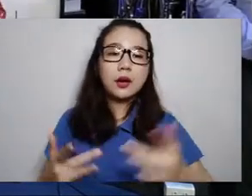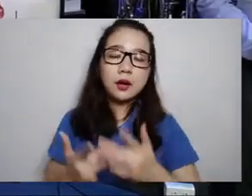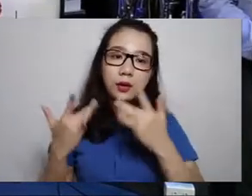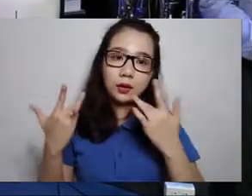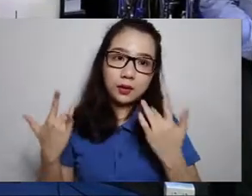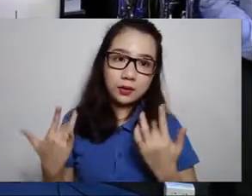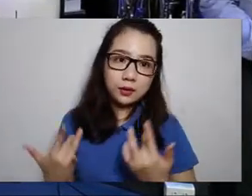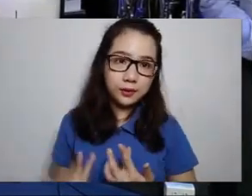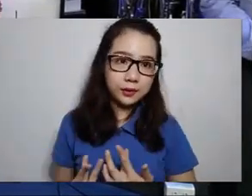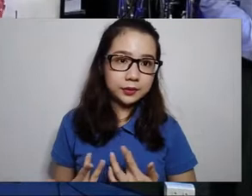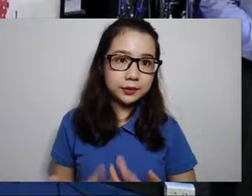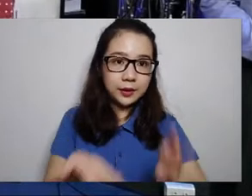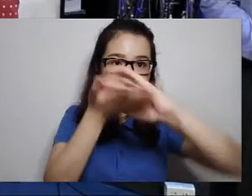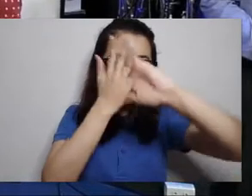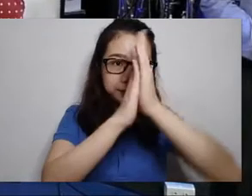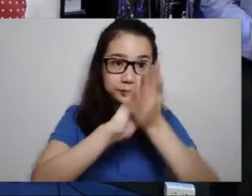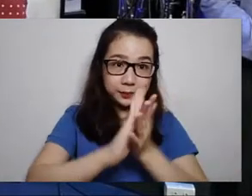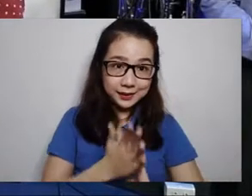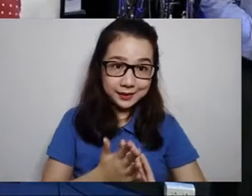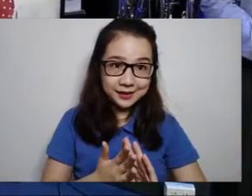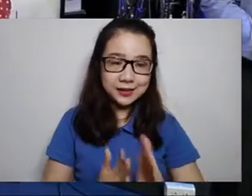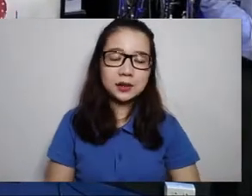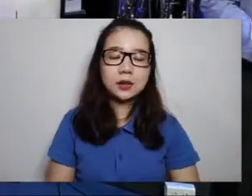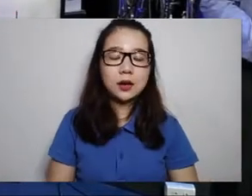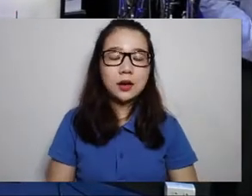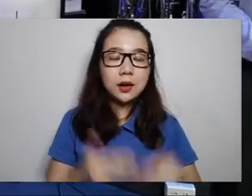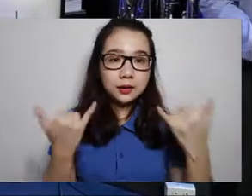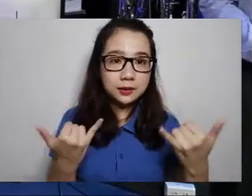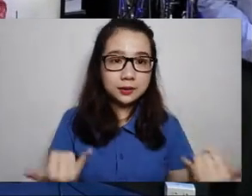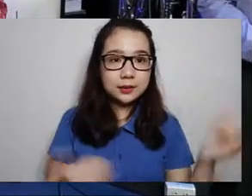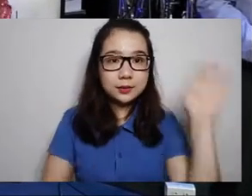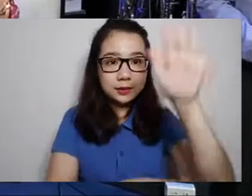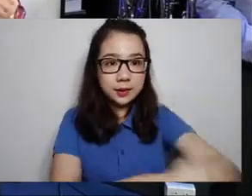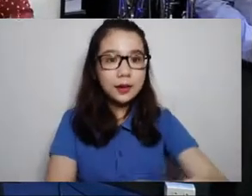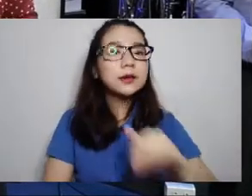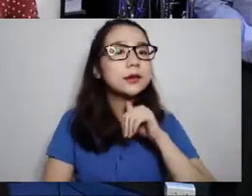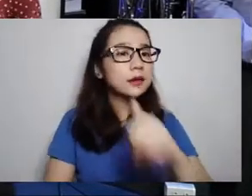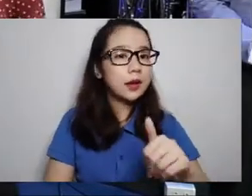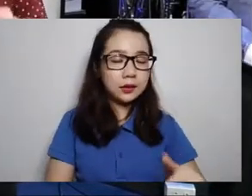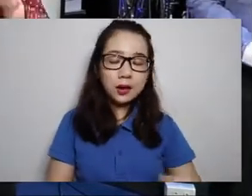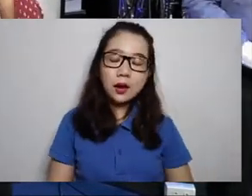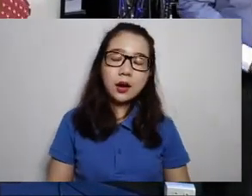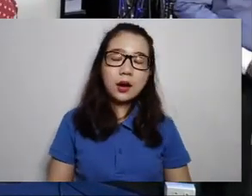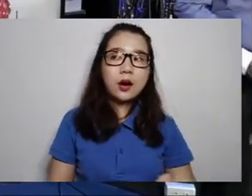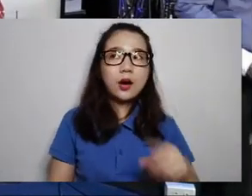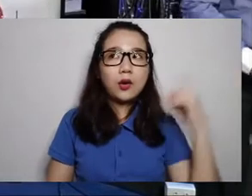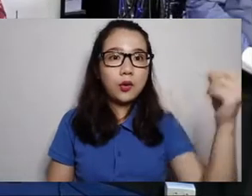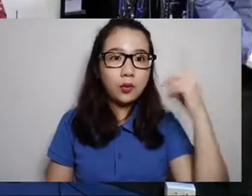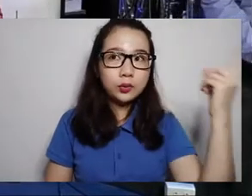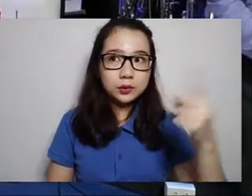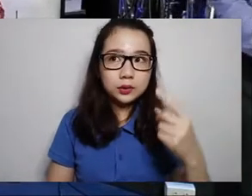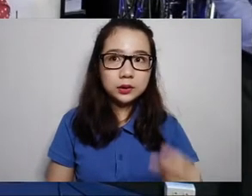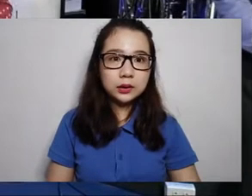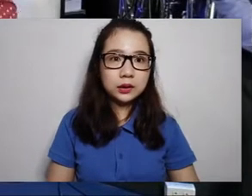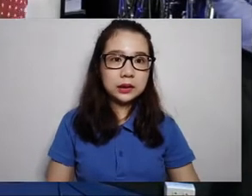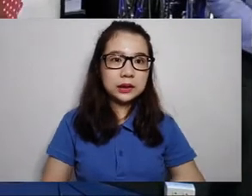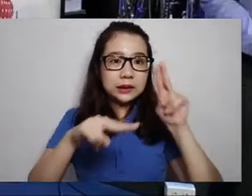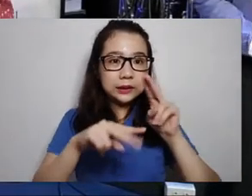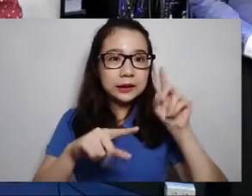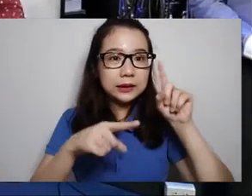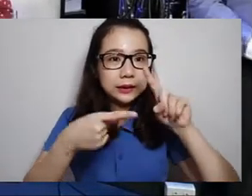around us ay patuloy na napapanatag ang ating mga kalooban. Kaya sa ating pagpupuri ngayong gabing ito, huwag lang tayong manatiling nakaupo. Again,